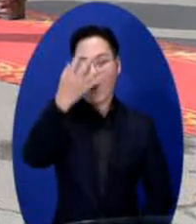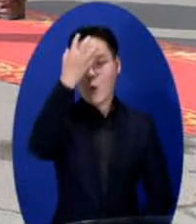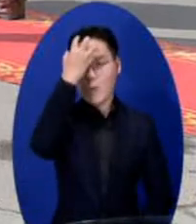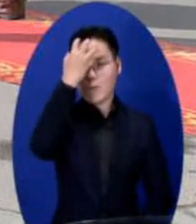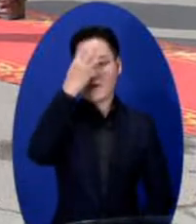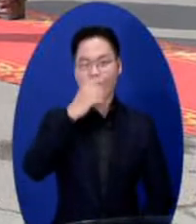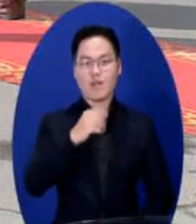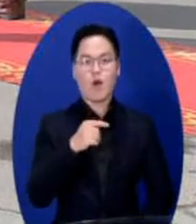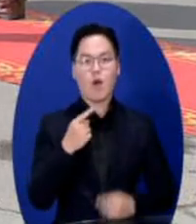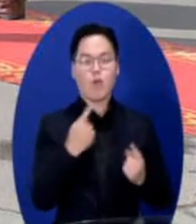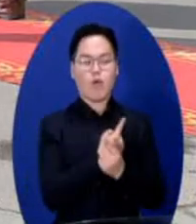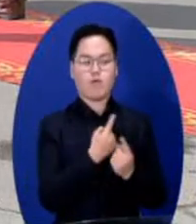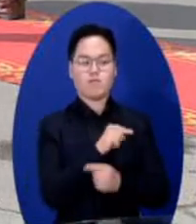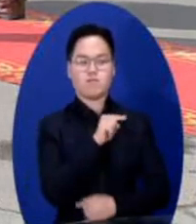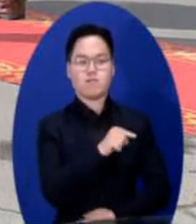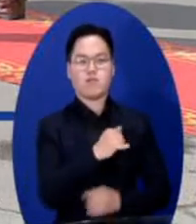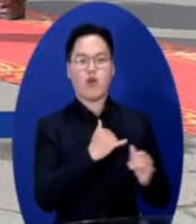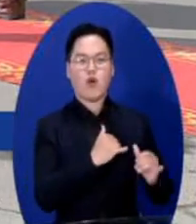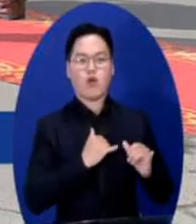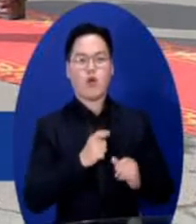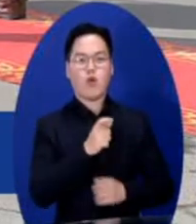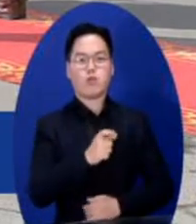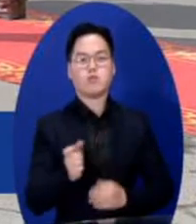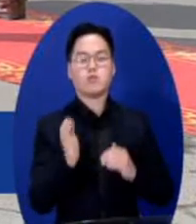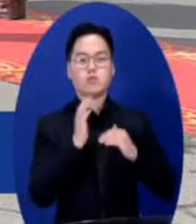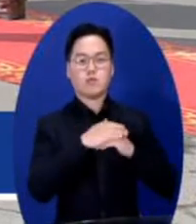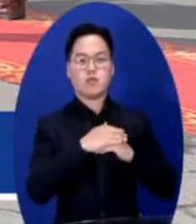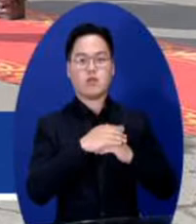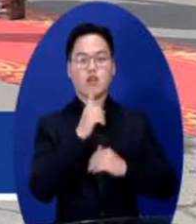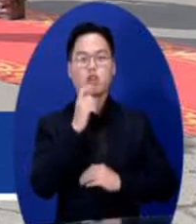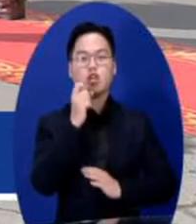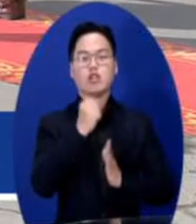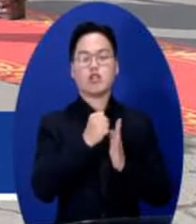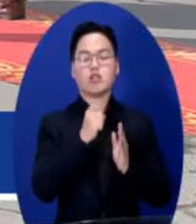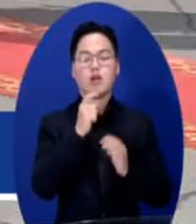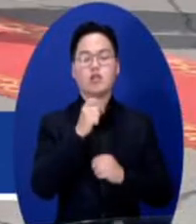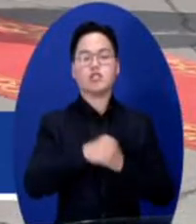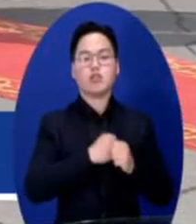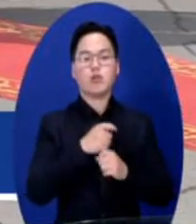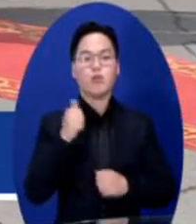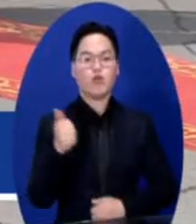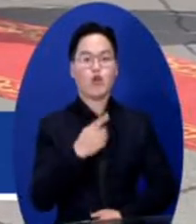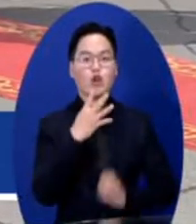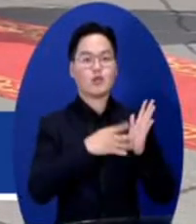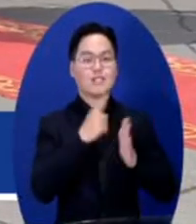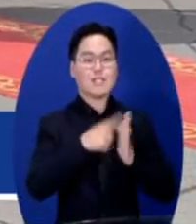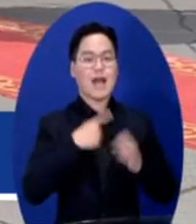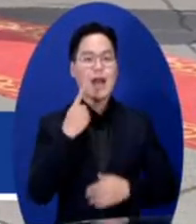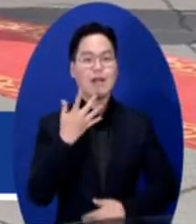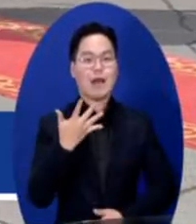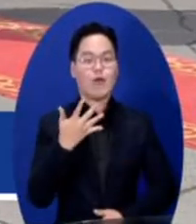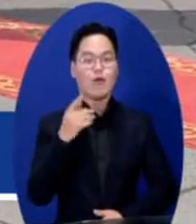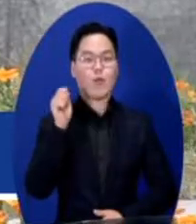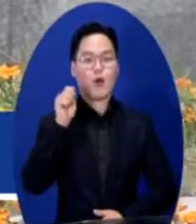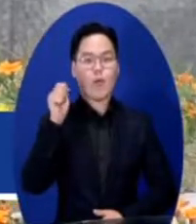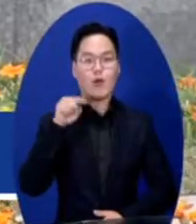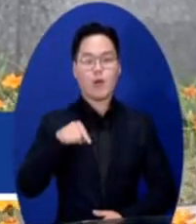Улс төрийн хил сэрэг тэлмэгтэстийн дурсгалыг хүндэтгэх өдрийг жил бүрийн 9-р сарын 10-нд тэмдэглэдэг. Түүхэн баримтуудаас